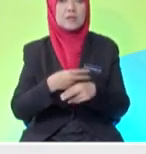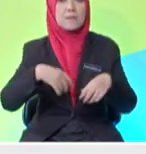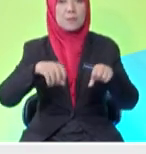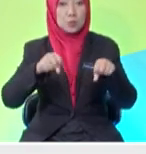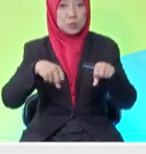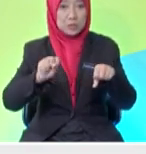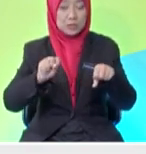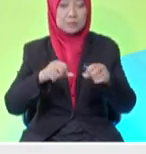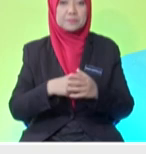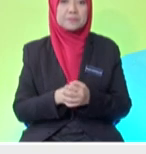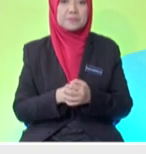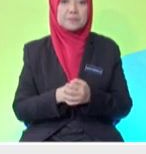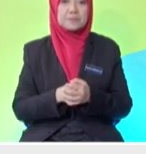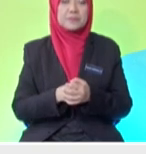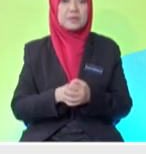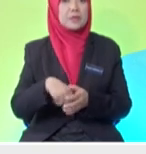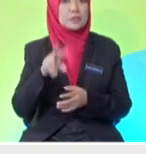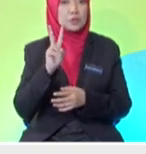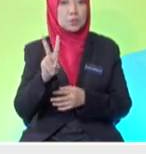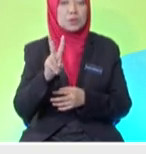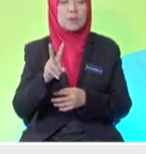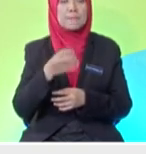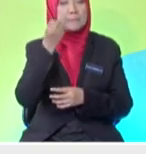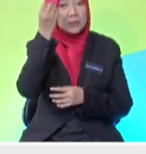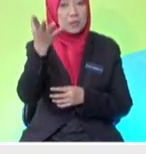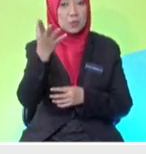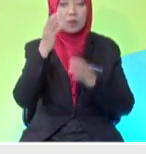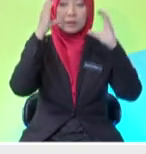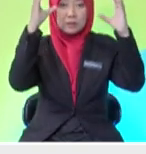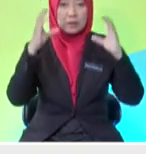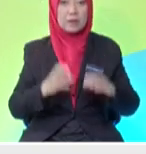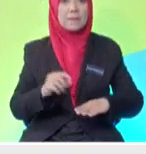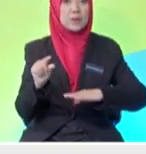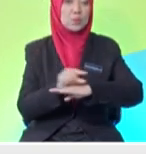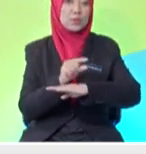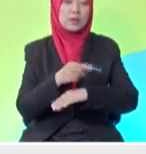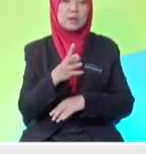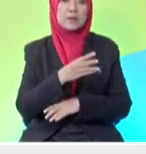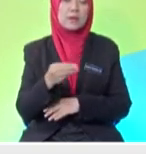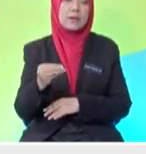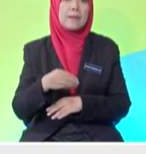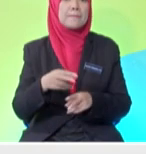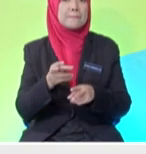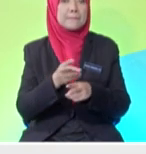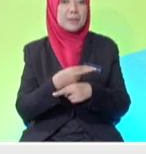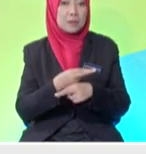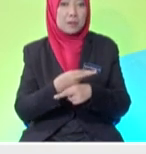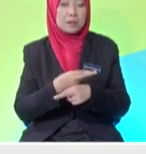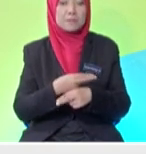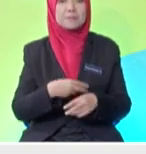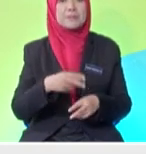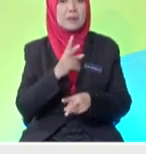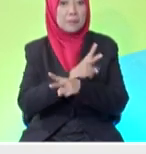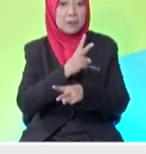pembelajaran yang kedua yaitu menerangkan kaidah penggunaan dan penyelenggaraan alat dan mesin